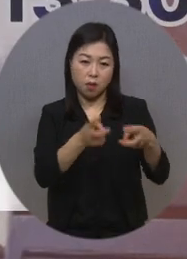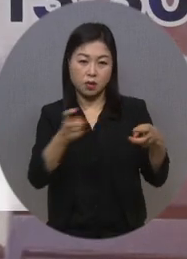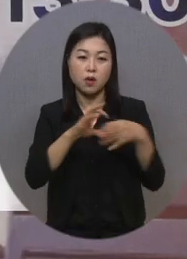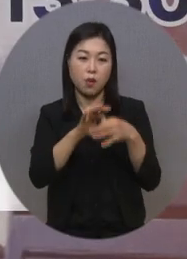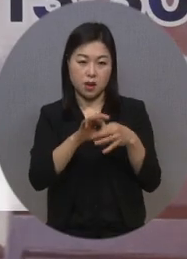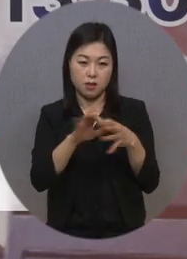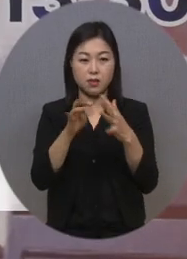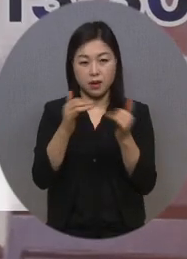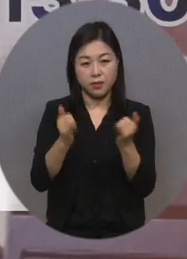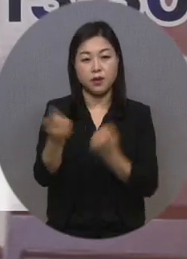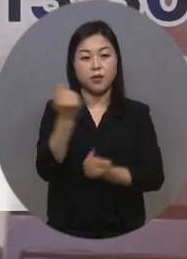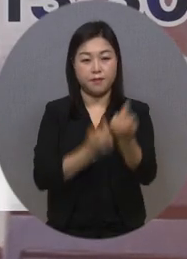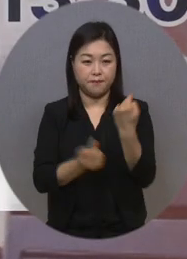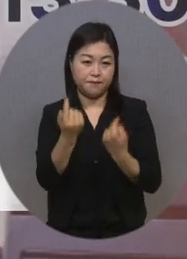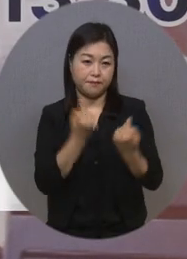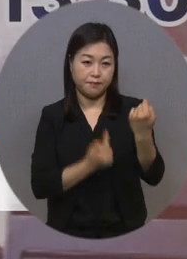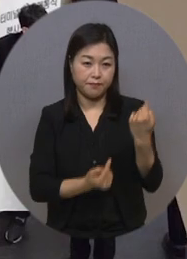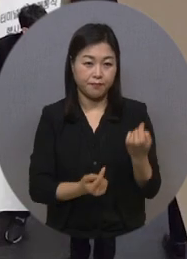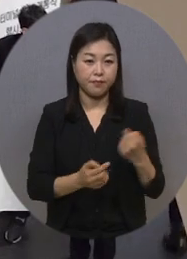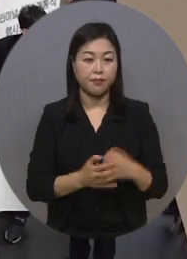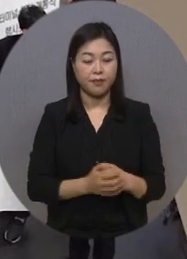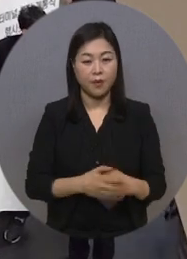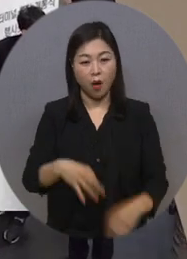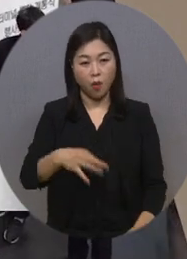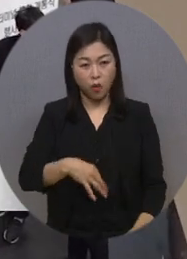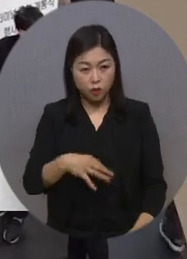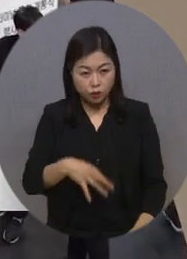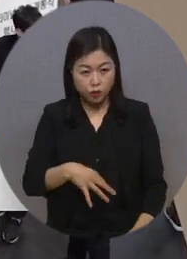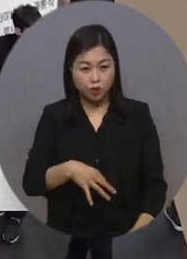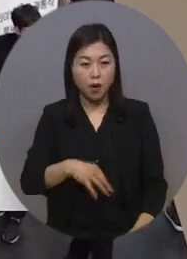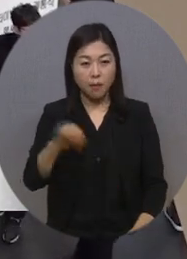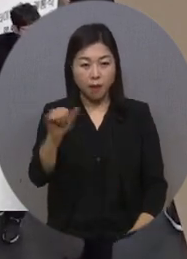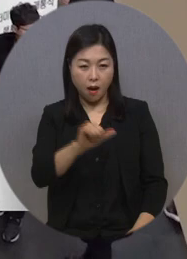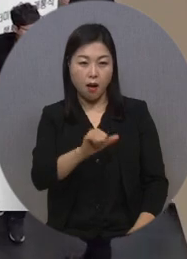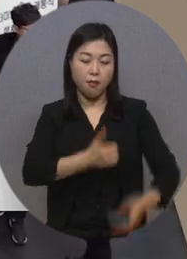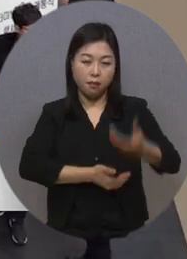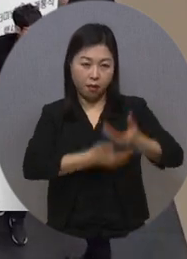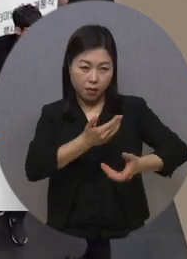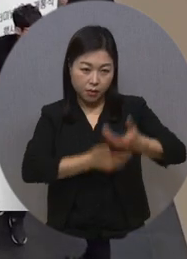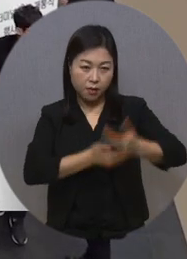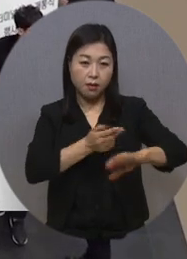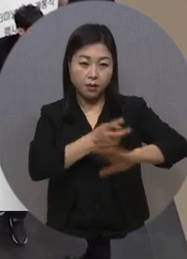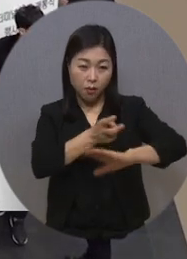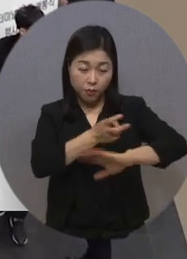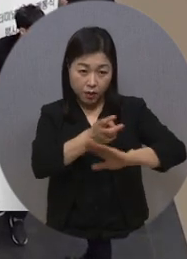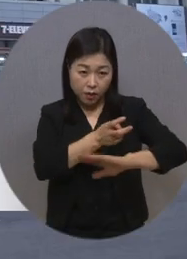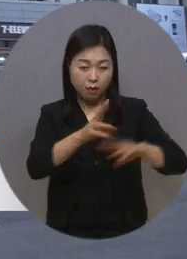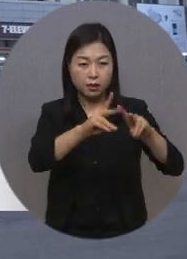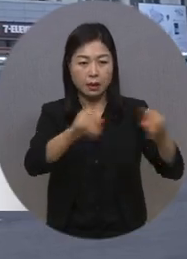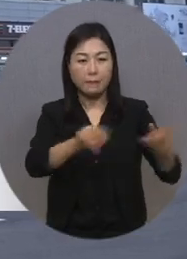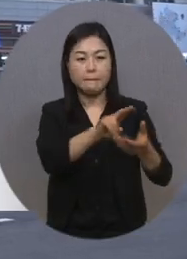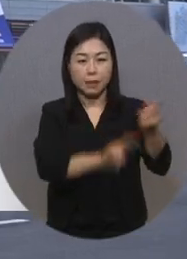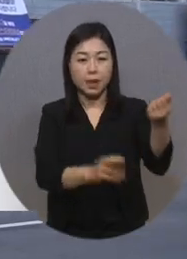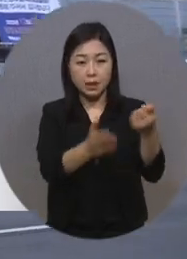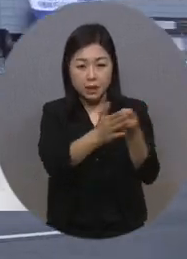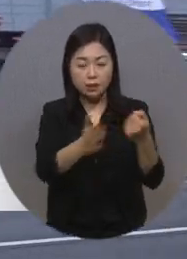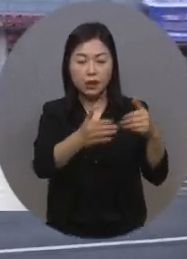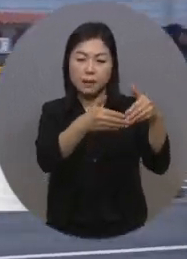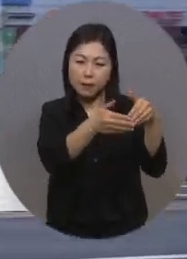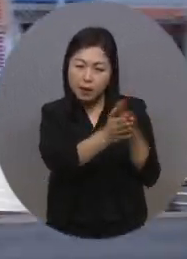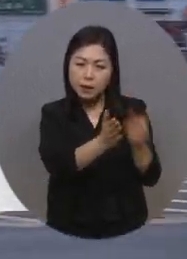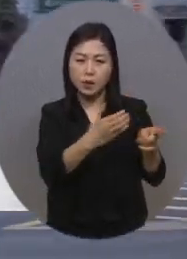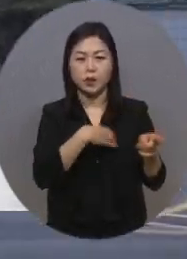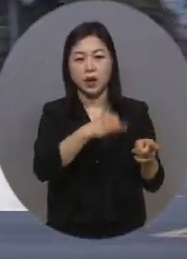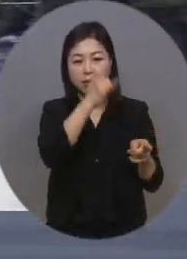내외빈이 참석했습니다. 원주 고속버스터미널 부지 판매로 폐쇄될 위기에 처한 고속버스터미널을